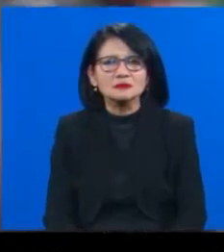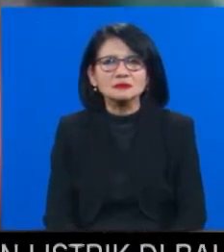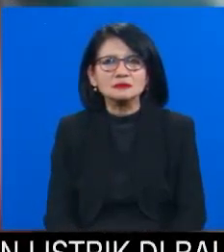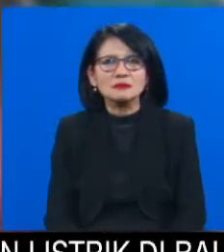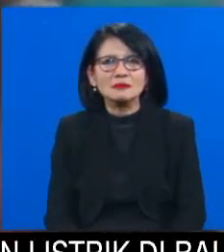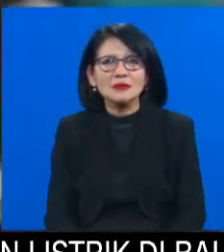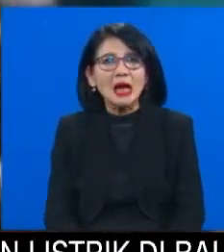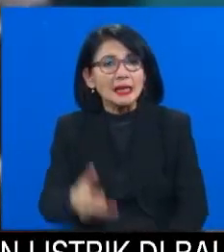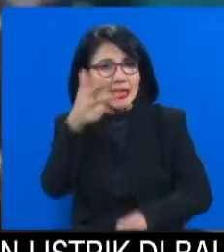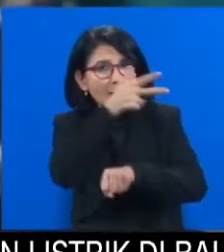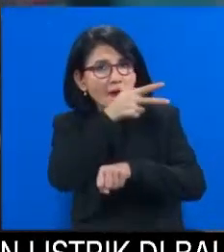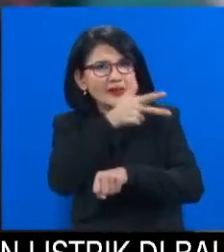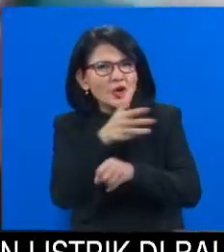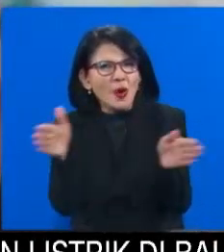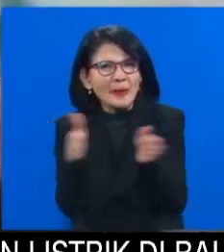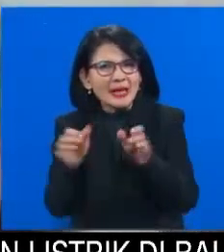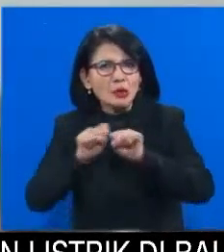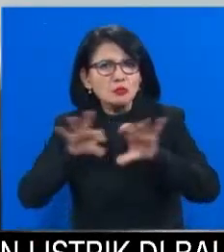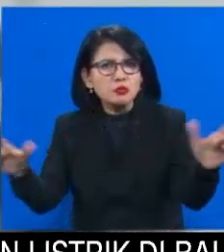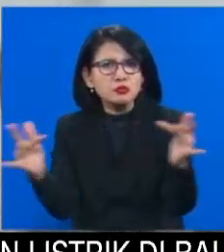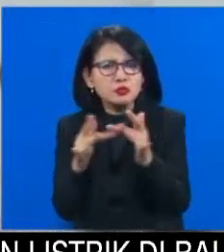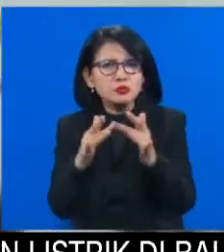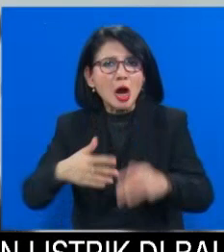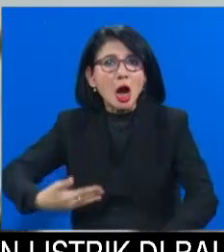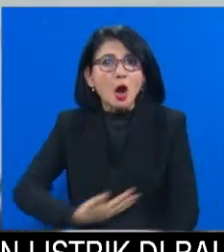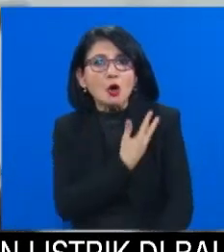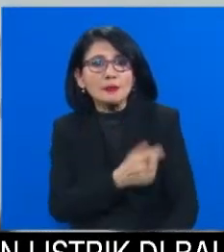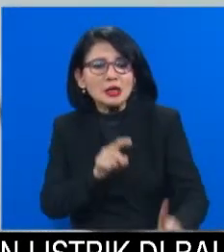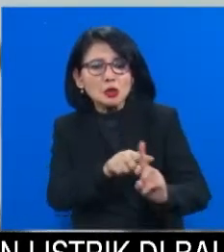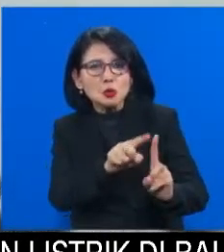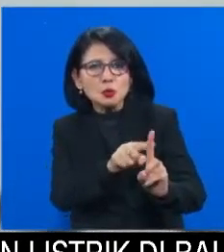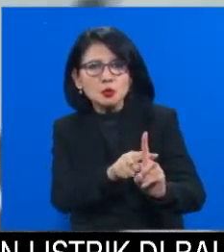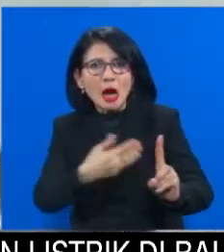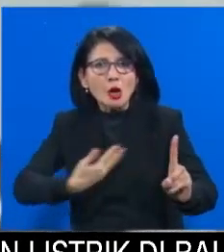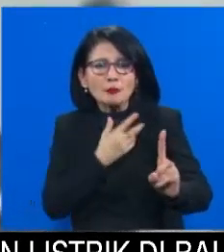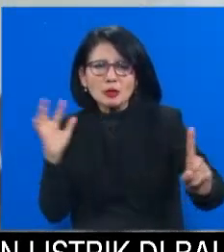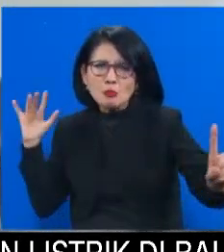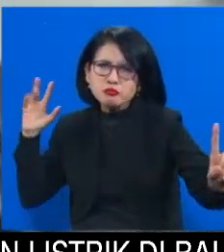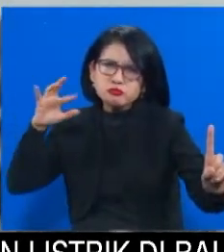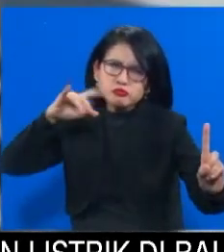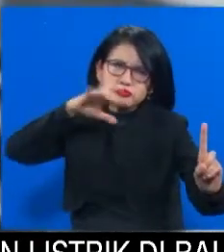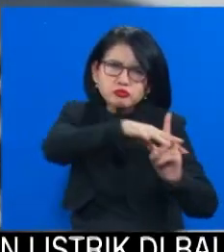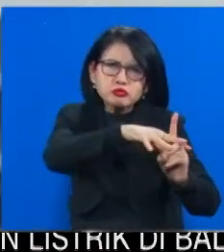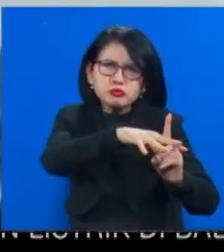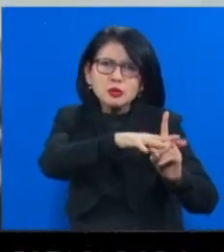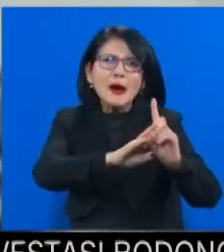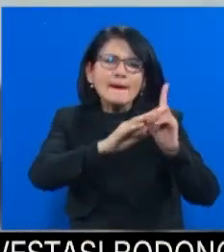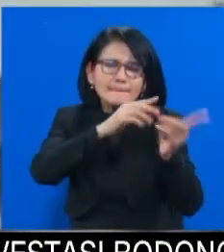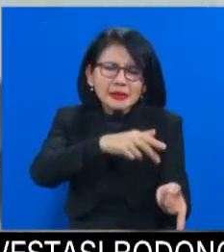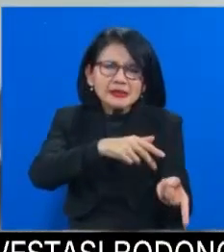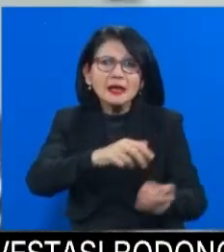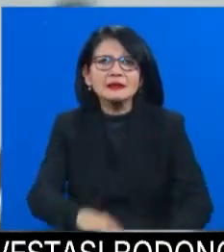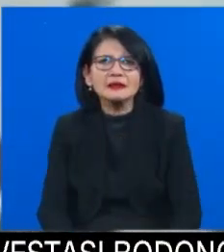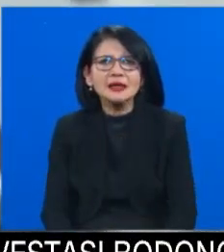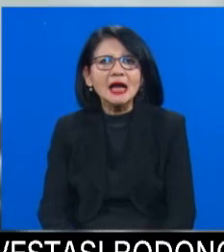Dalam potongan video pendek yang beredar luas di media sosial, korban dikeroyok hingga jatuh pingsan dan mendapat pertolongan warga. Sementara